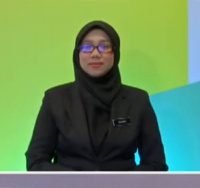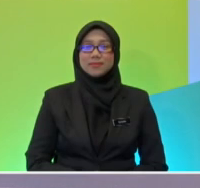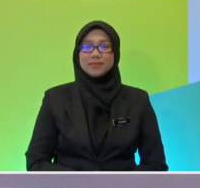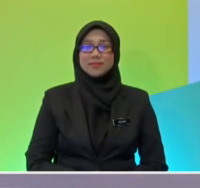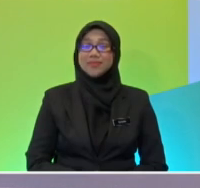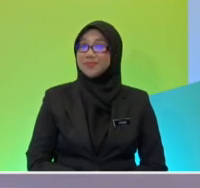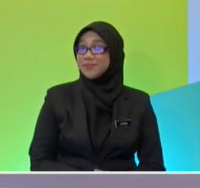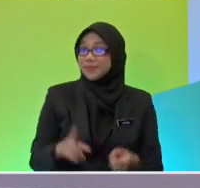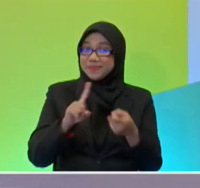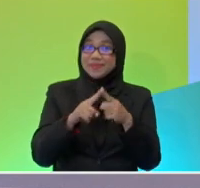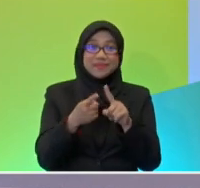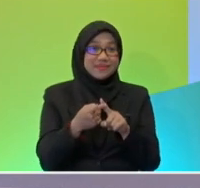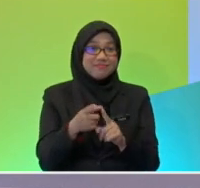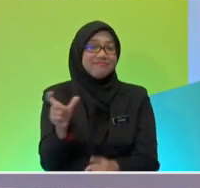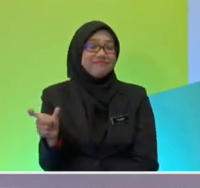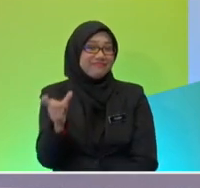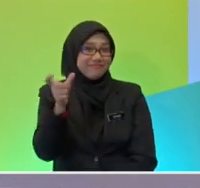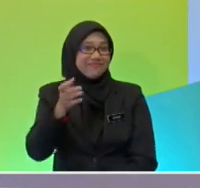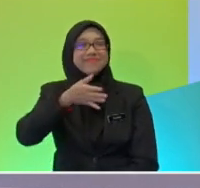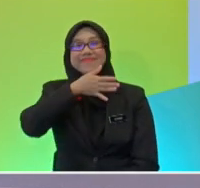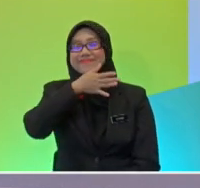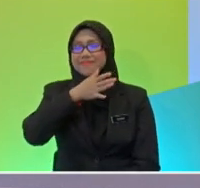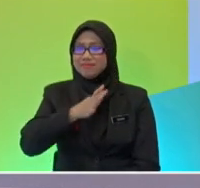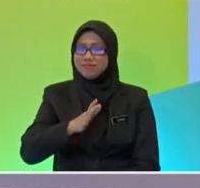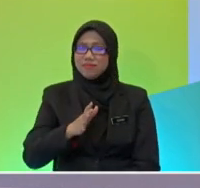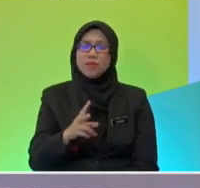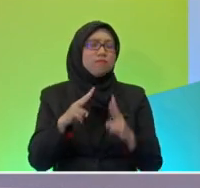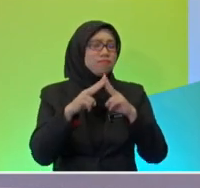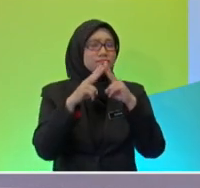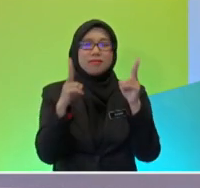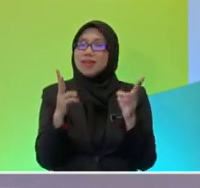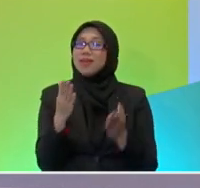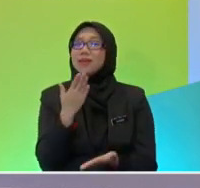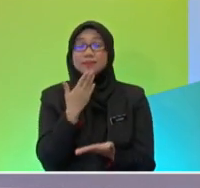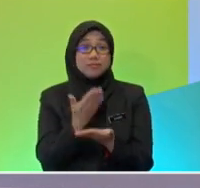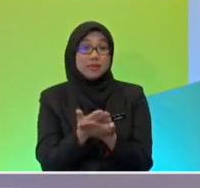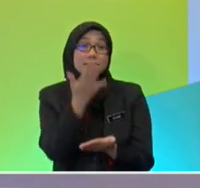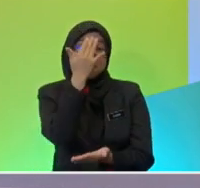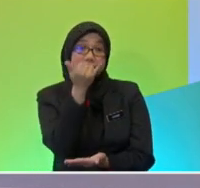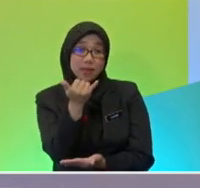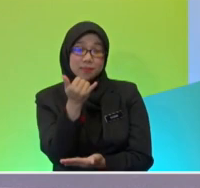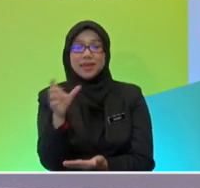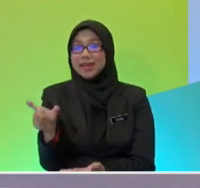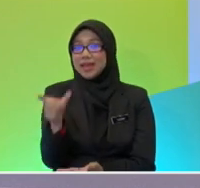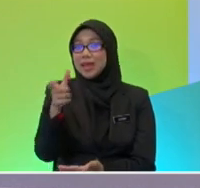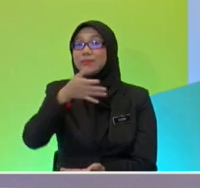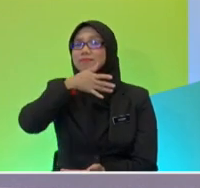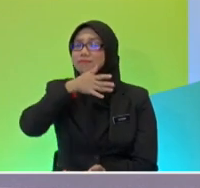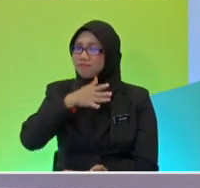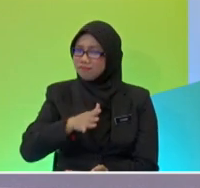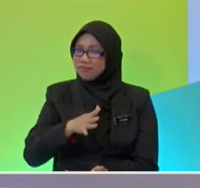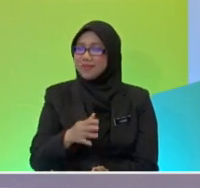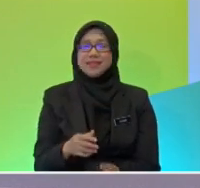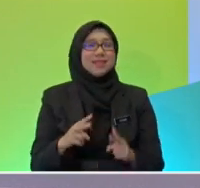kawan-kawan nabi kita ini kan seorang yang sangat baik sebab Apa sebab nabi kita seorang yang sangat